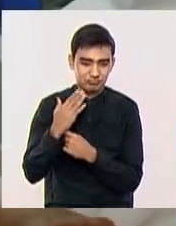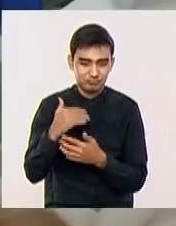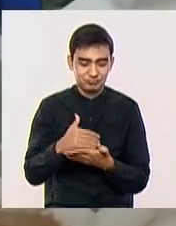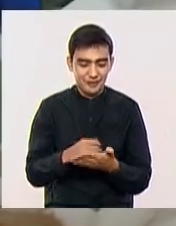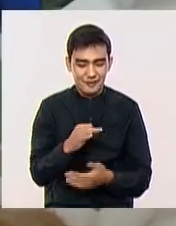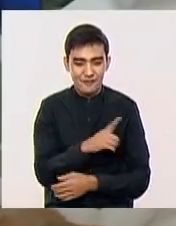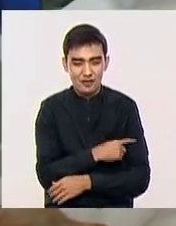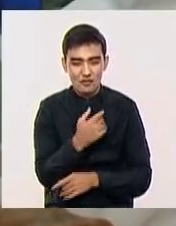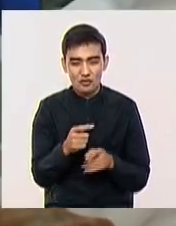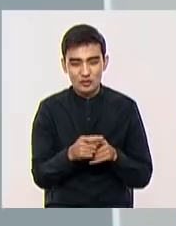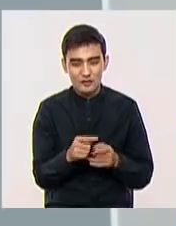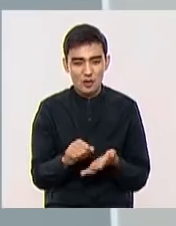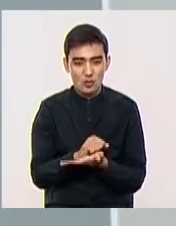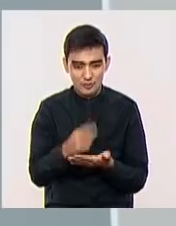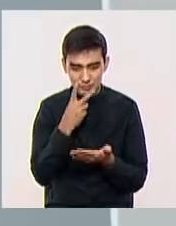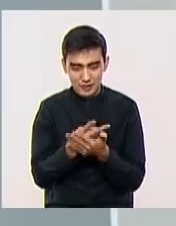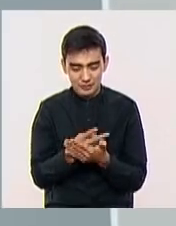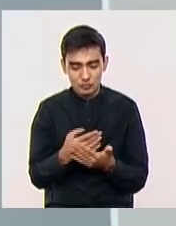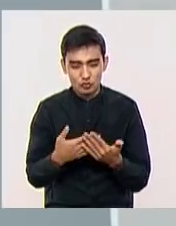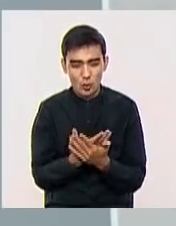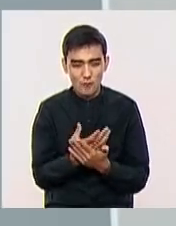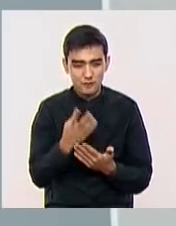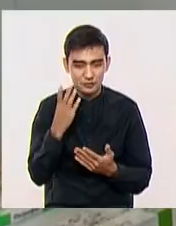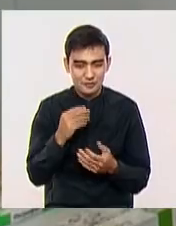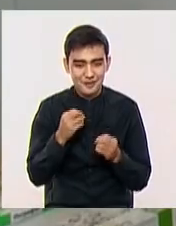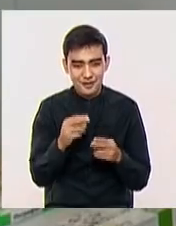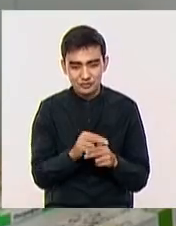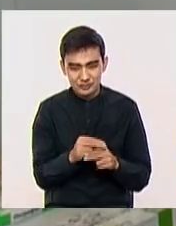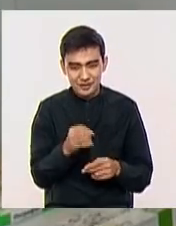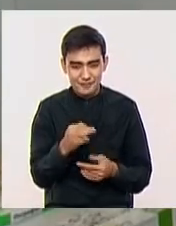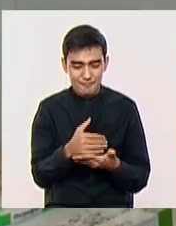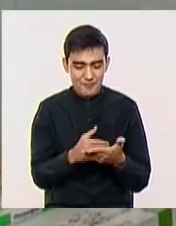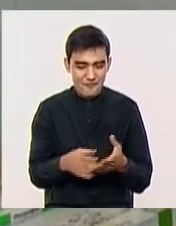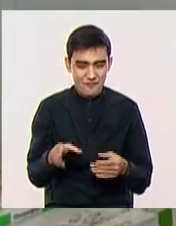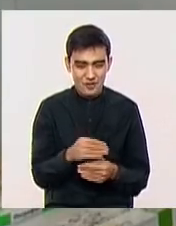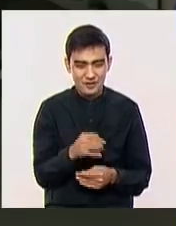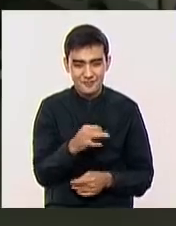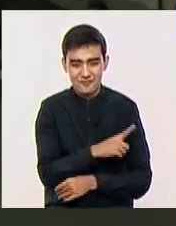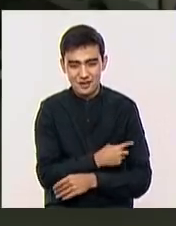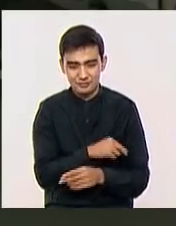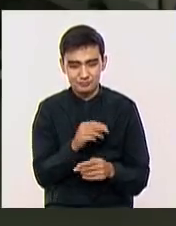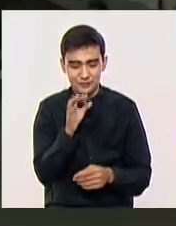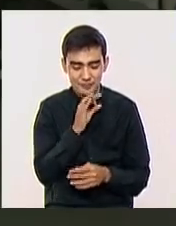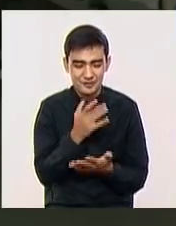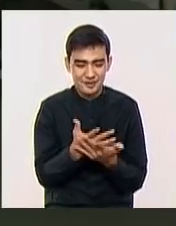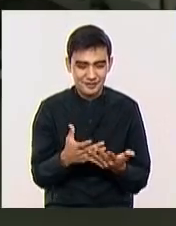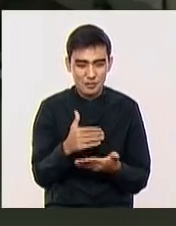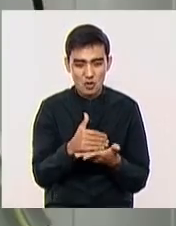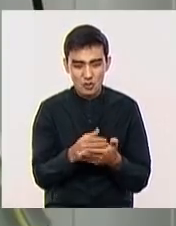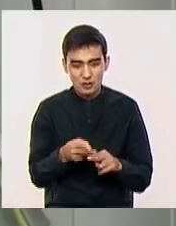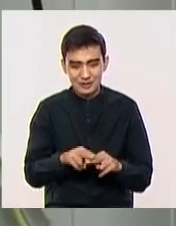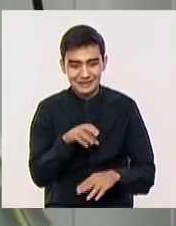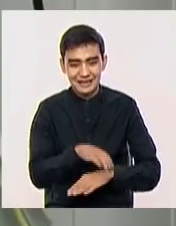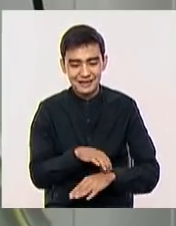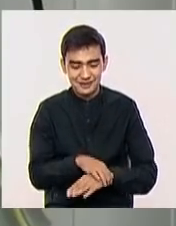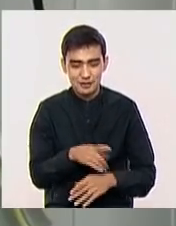медиков, в документе представлены самые новые данные по диагностике и лечению заболевания. К тому же медикаменты, входящие в протокол, имеют